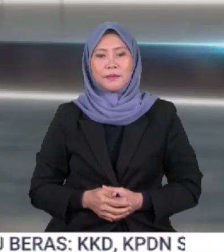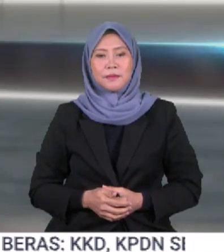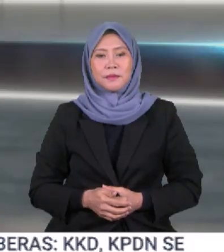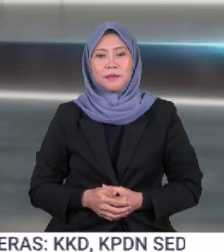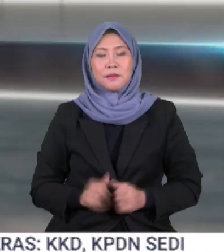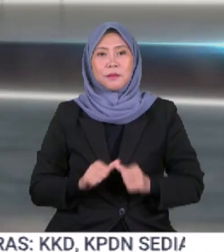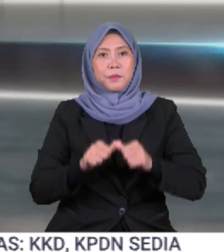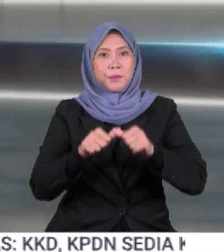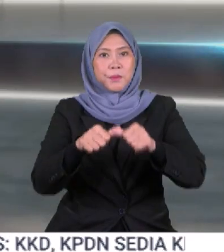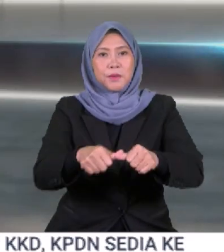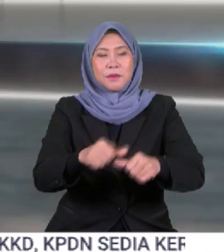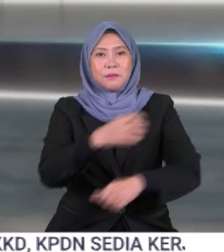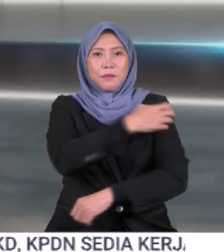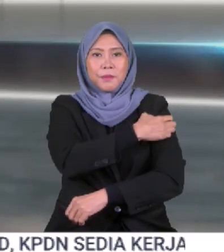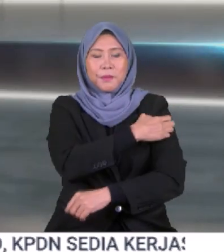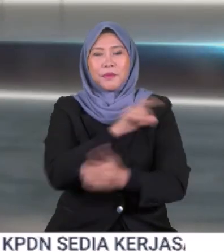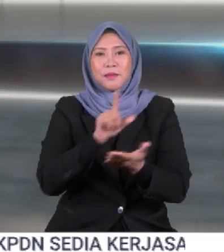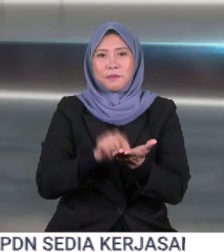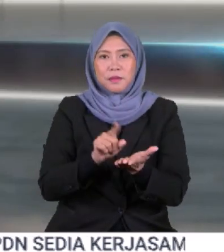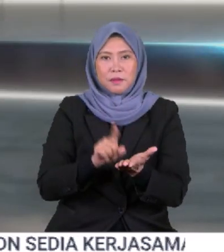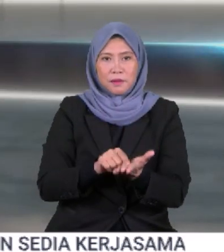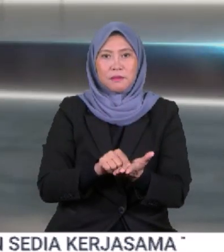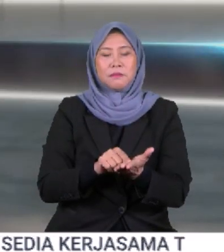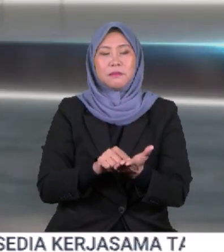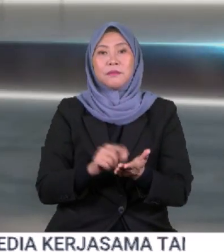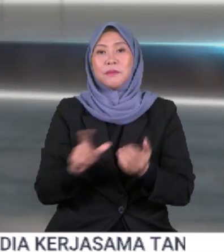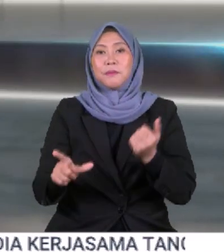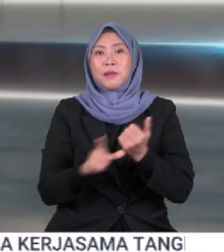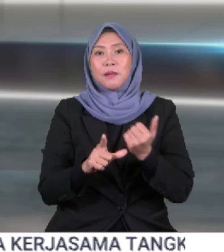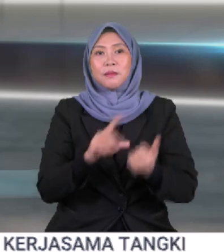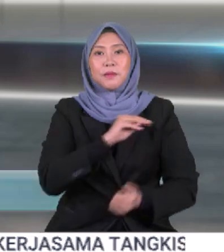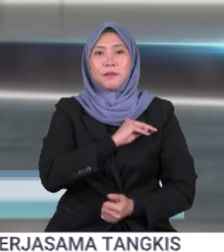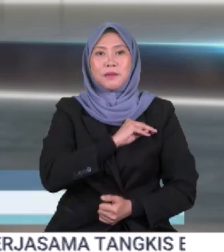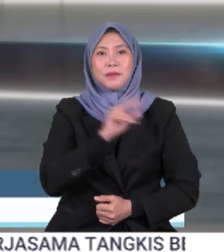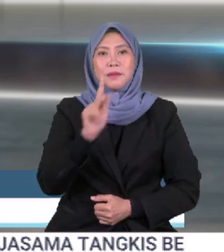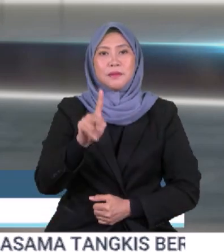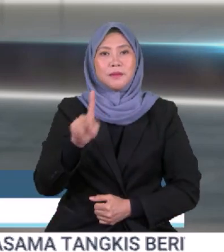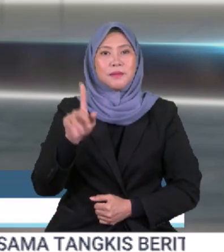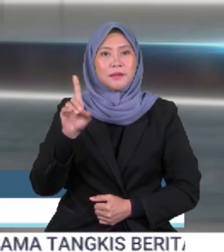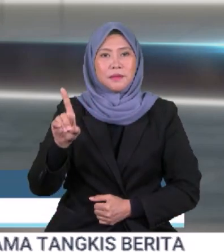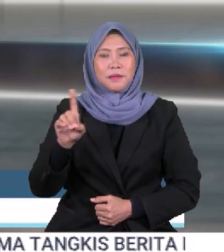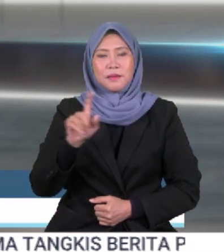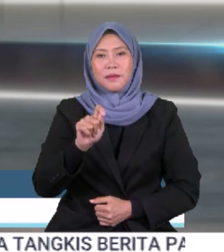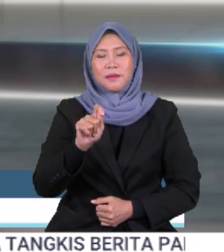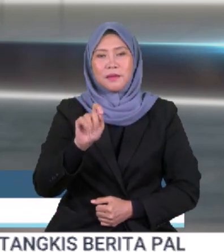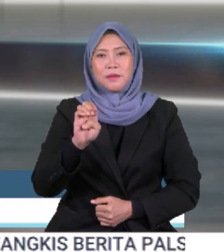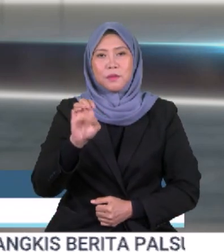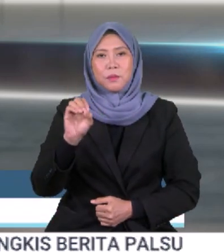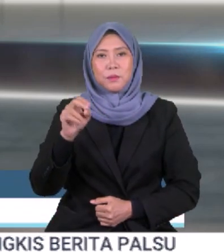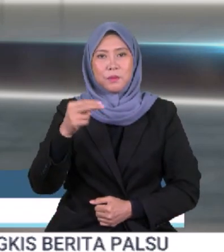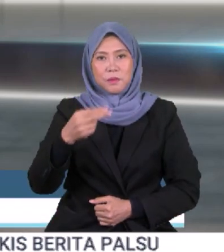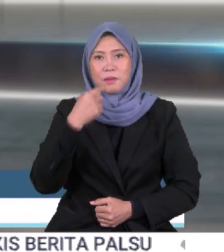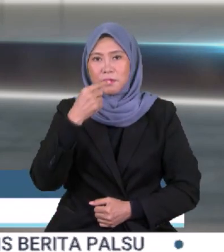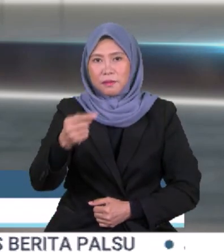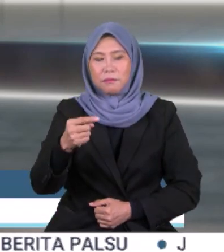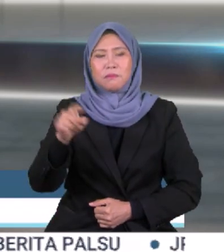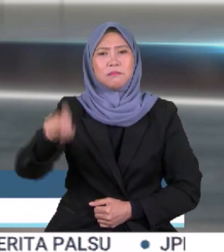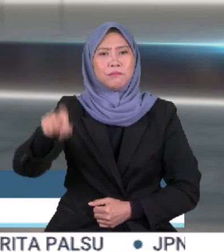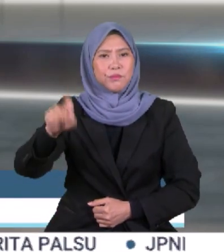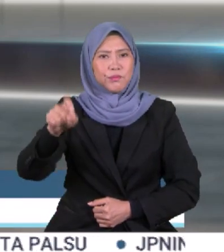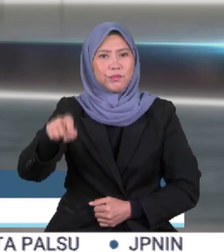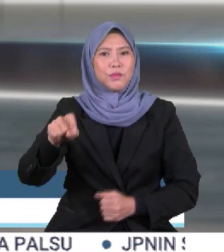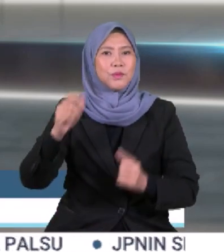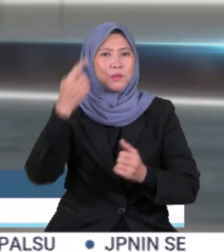Ya, terus perkasa peranan media arus perdana. Timbalan Menteri Komunikasi dan Digital, Teo Ni Ching berkata, ia perlu